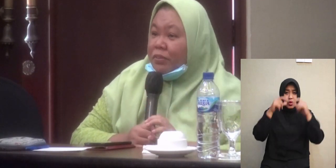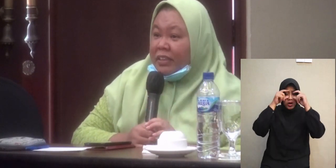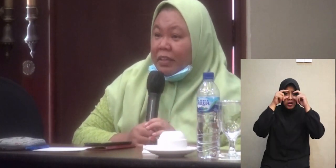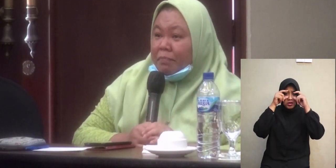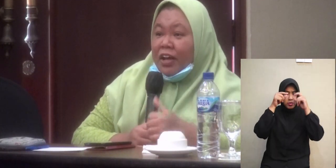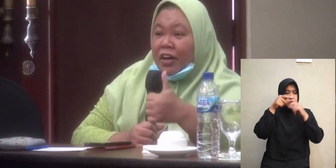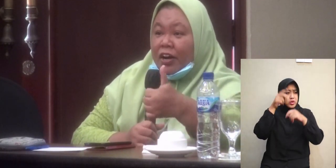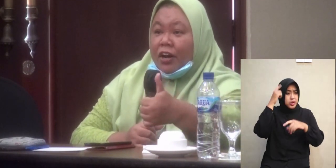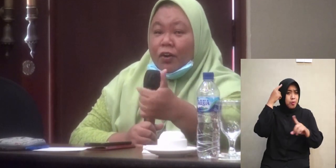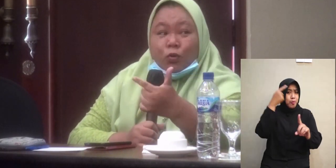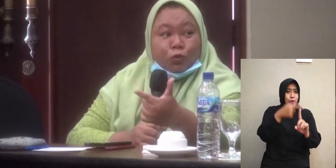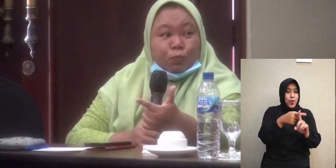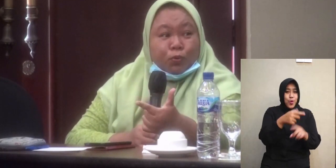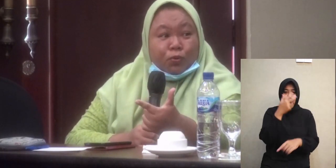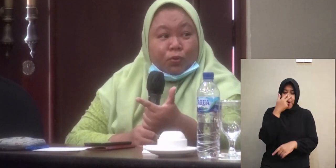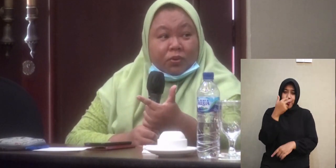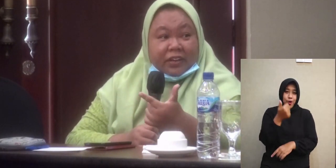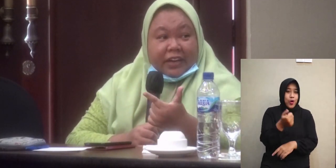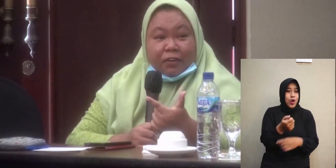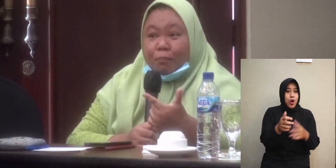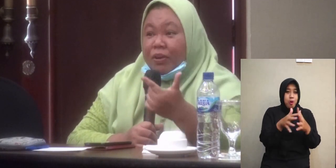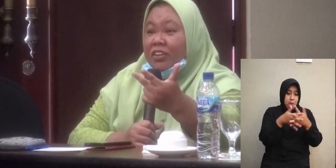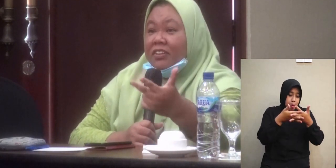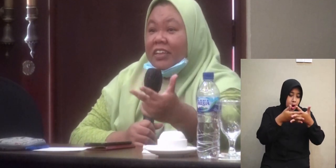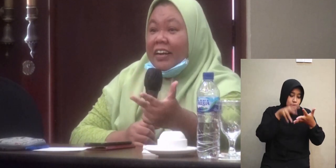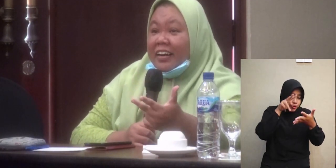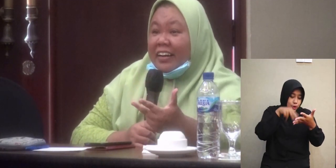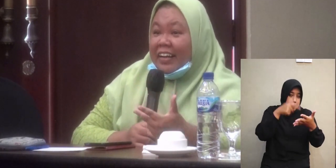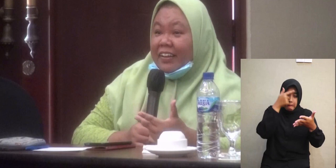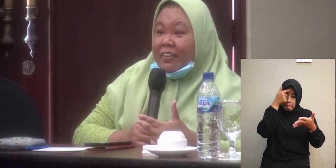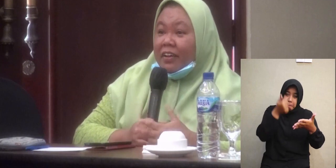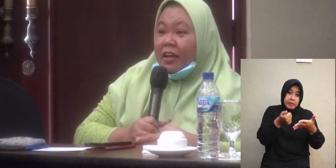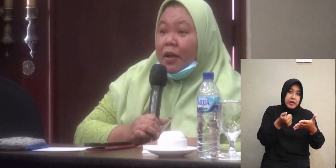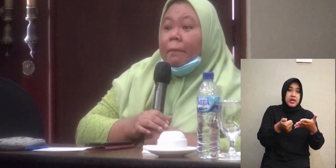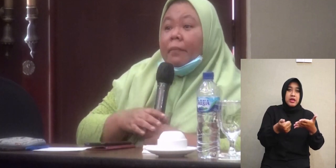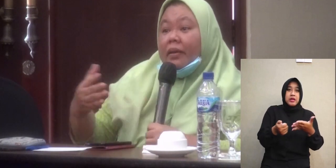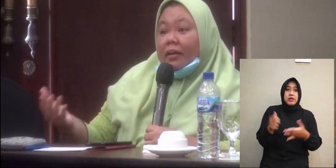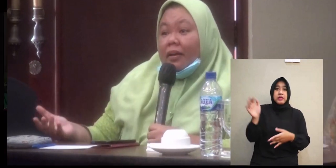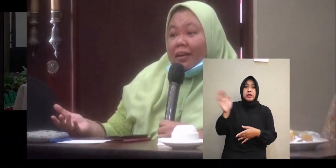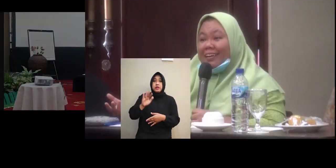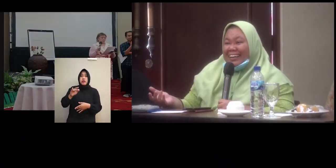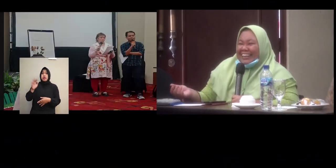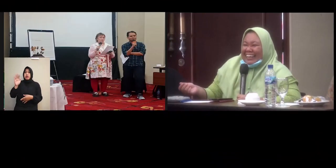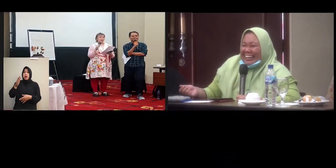stigmanya positif keren kutu buku pinter ya